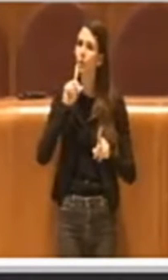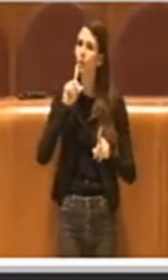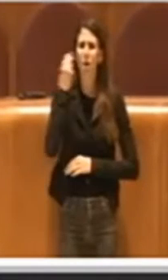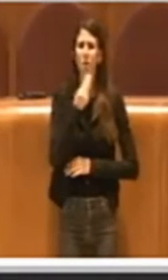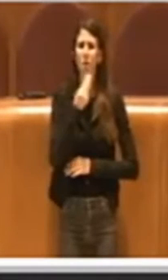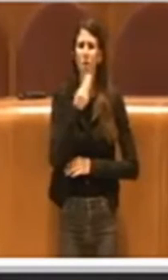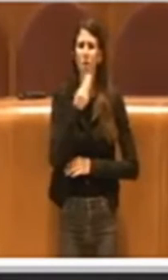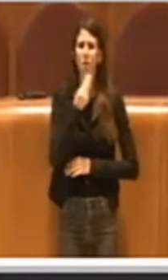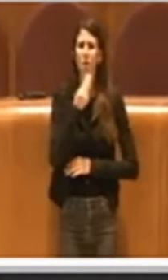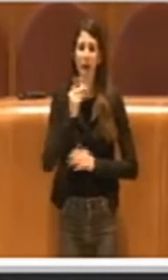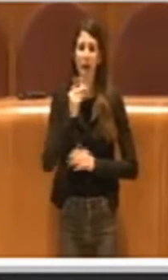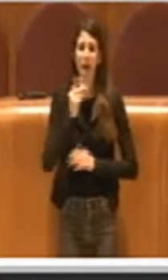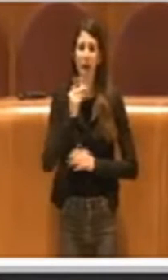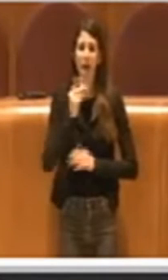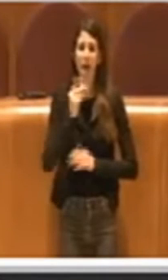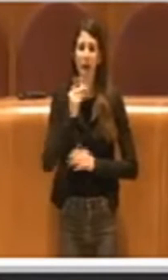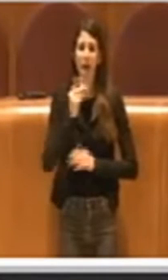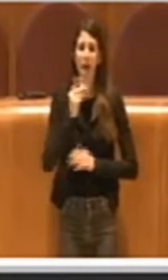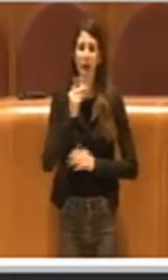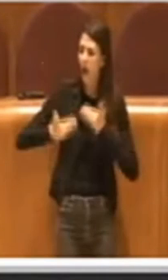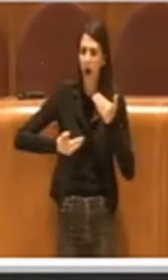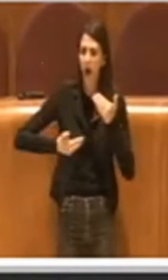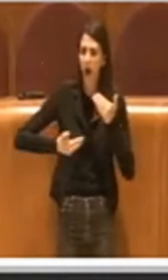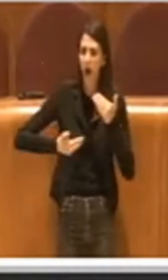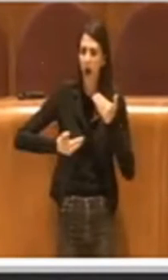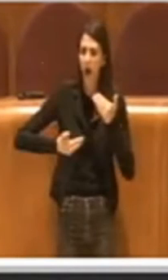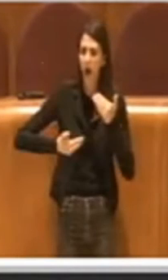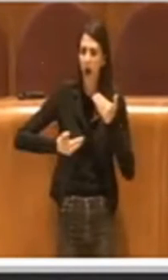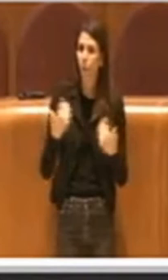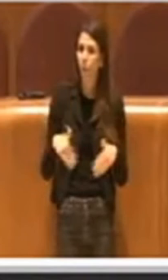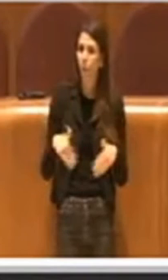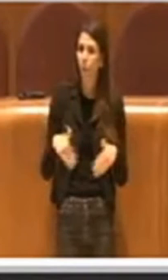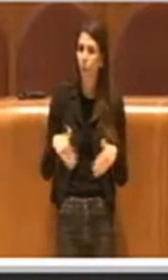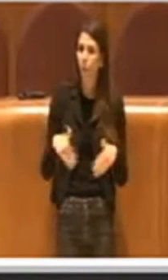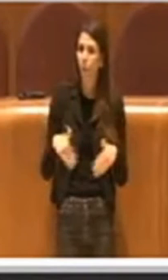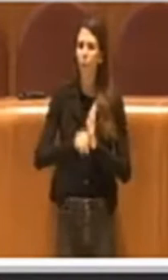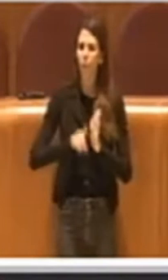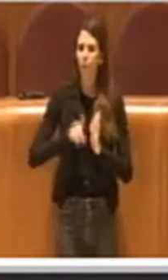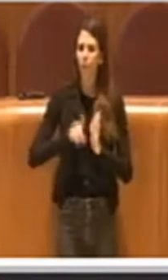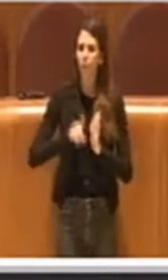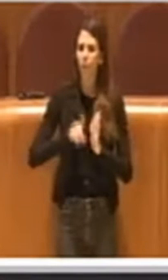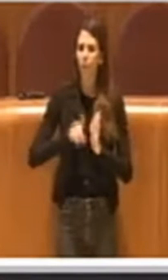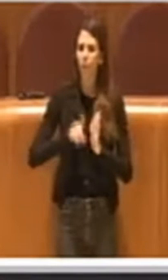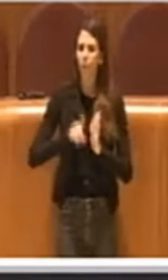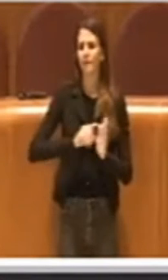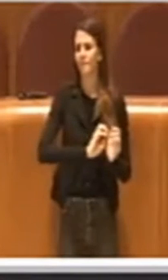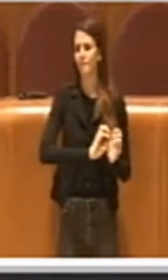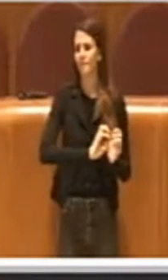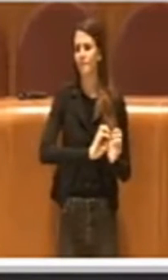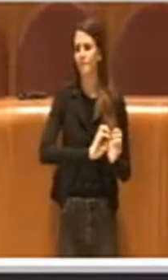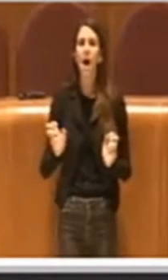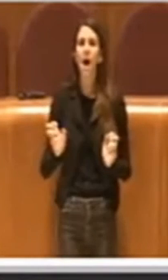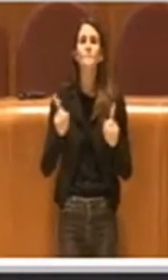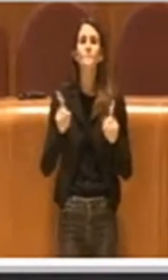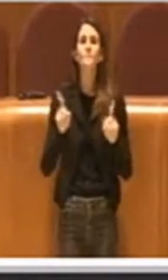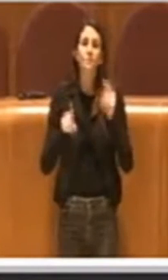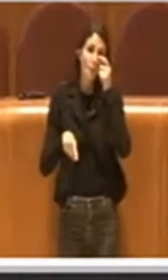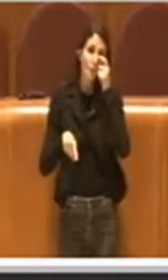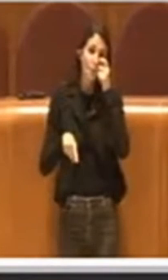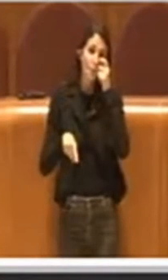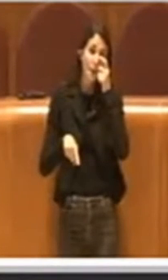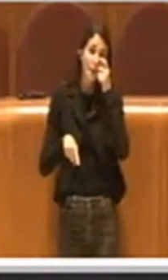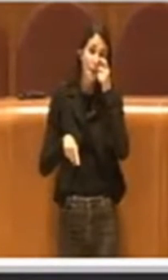tanto tempo dalla prima delibera che abbiamo votato e poi ne sono seguite altre, siccome a tutti, come abbiamo già detto anche nella scorsa